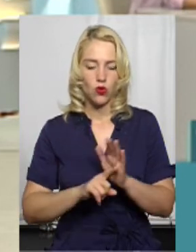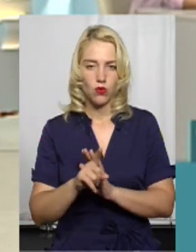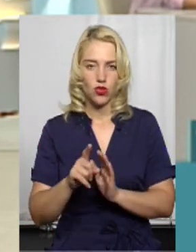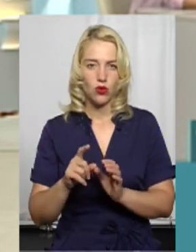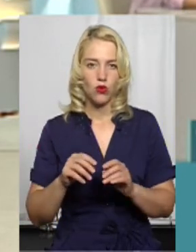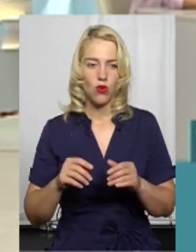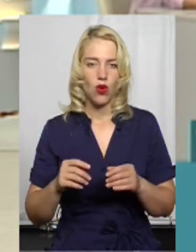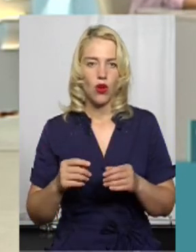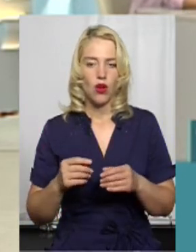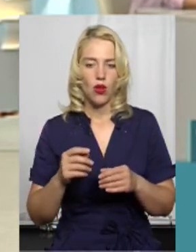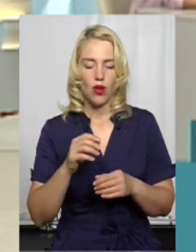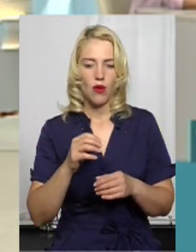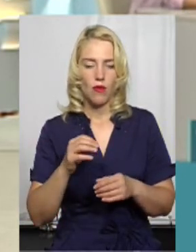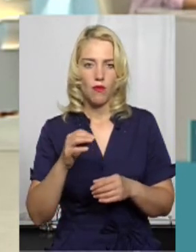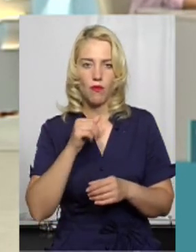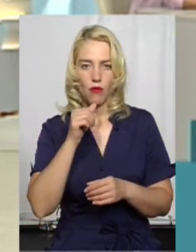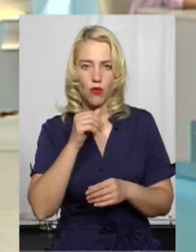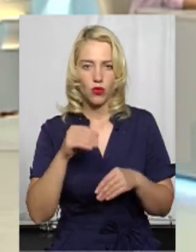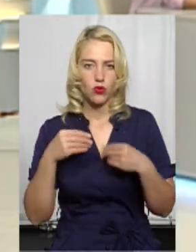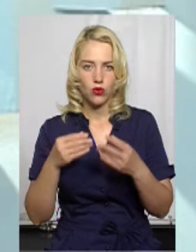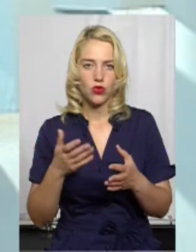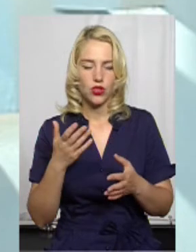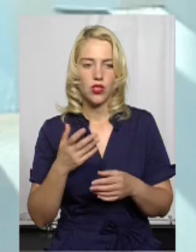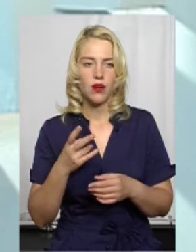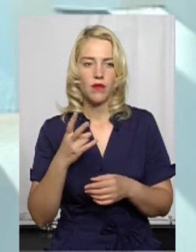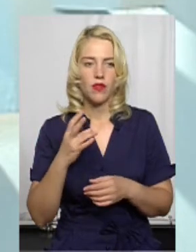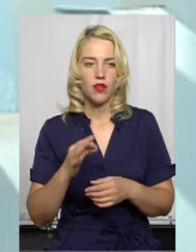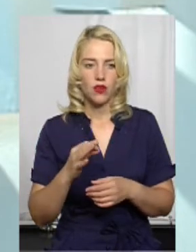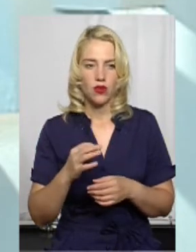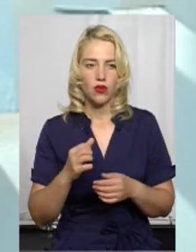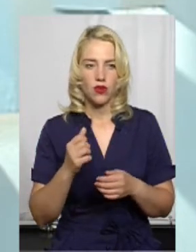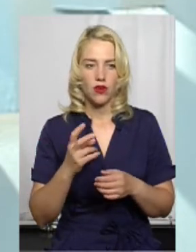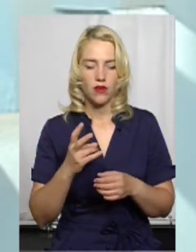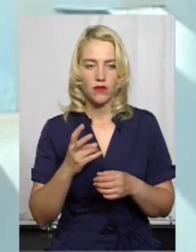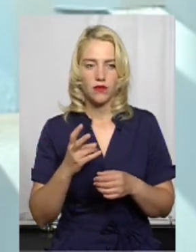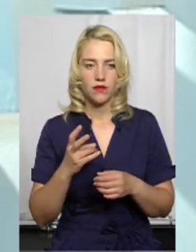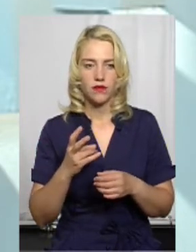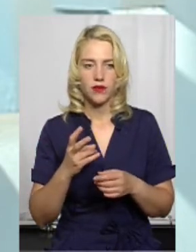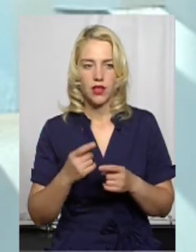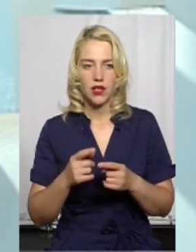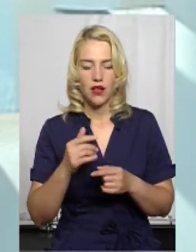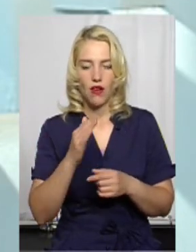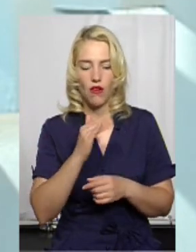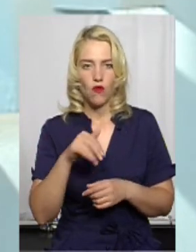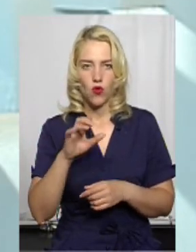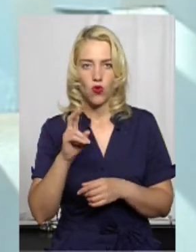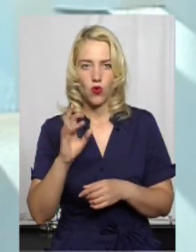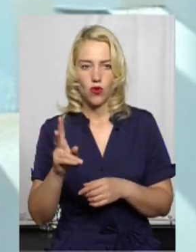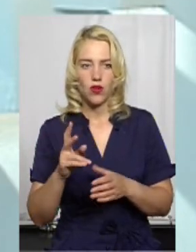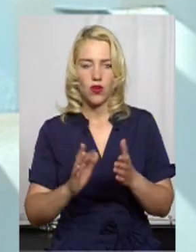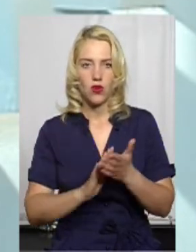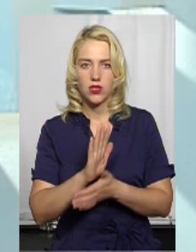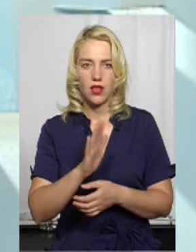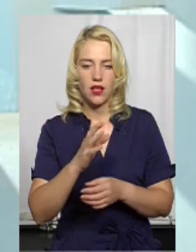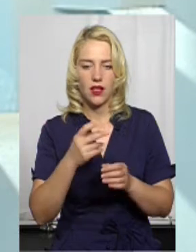Але на виході кожного року отримаєте ту саму суму. І фундуковий сад росте не 20-15